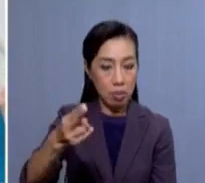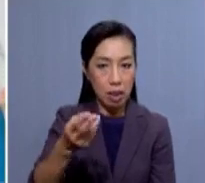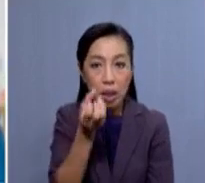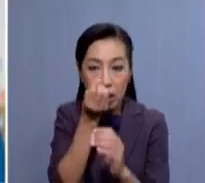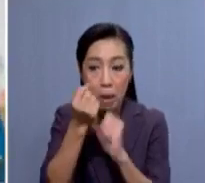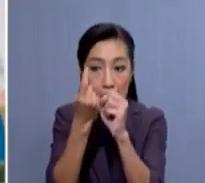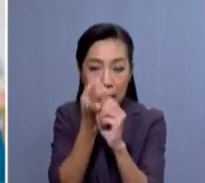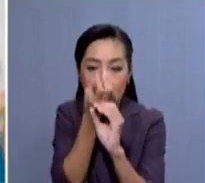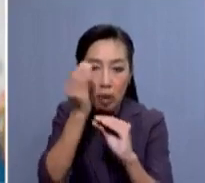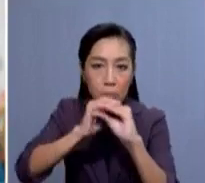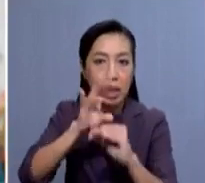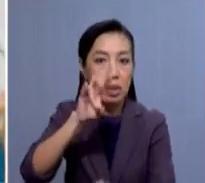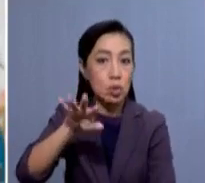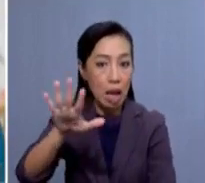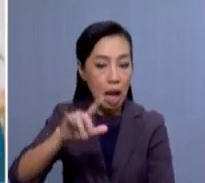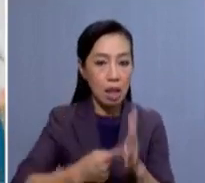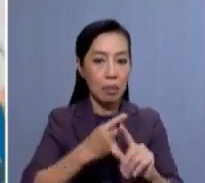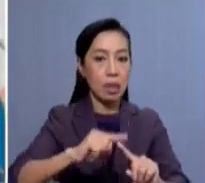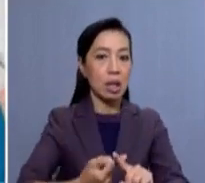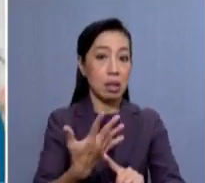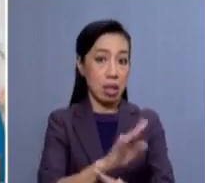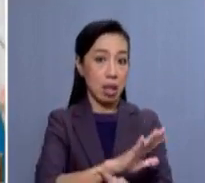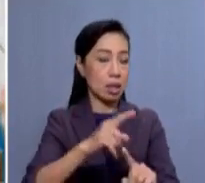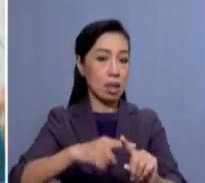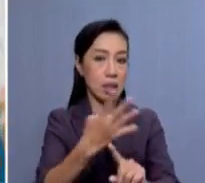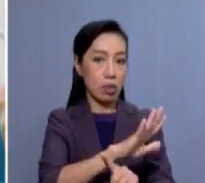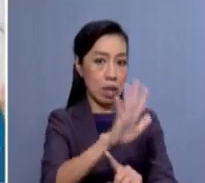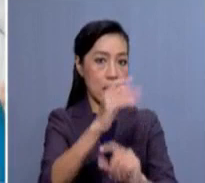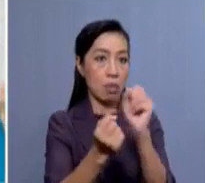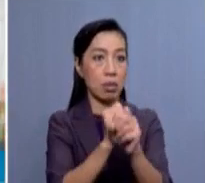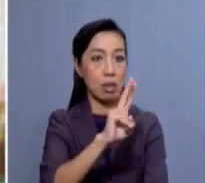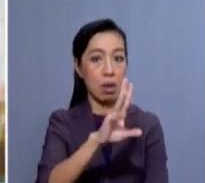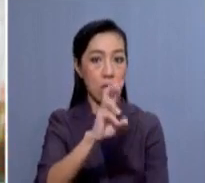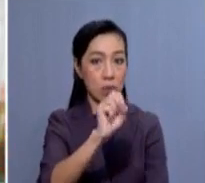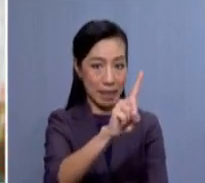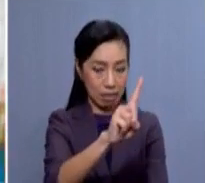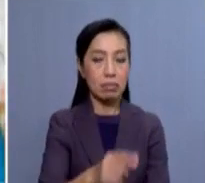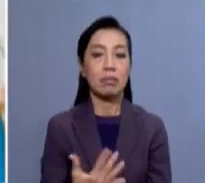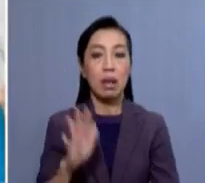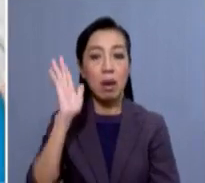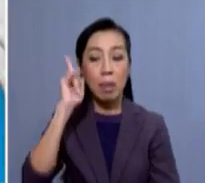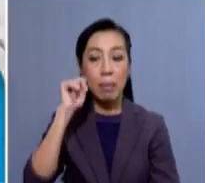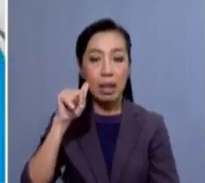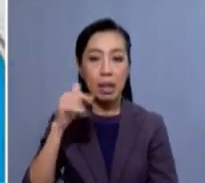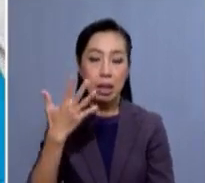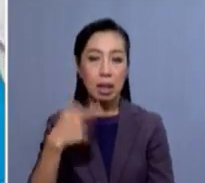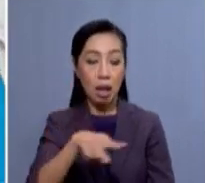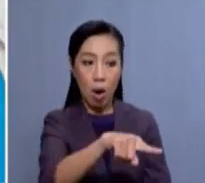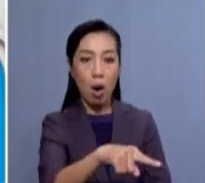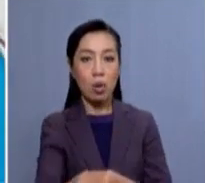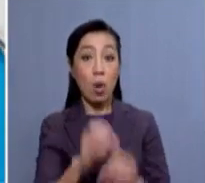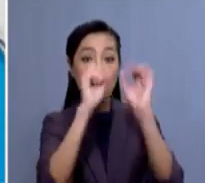7.5 ต่อปีนะตั้งแต่วันที่25เมษายน2561นะคะซึ่งทางทั้งคู่เนี่ยก็ได้นำหลักทรัพย์มา